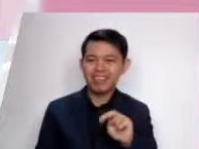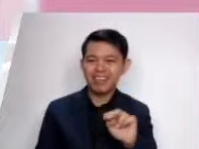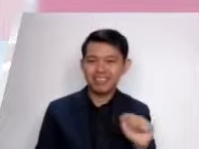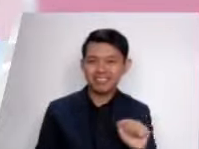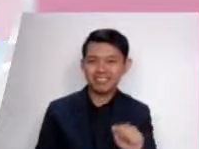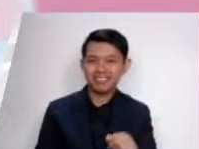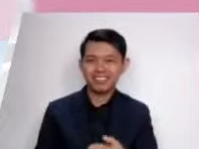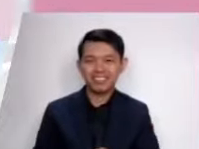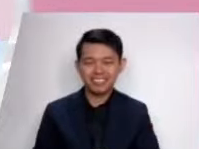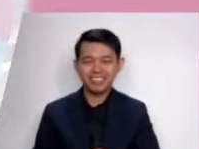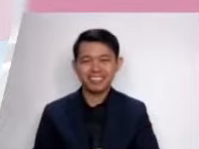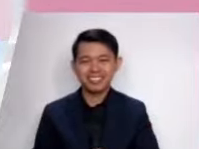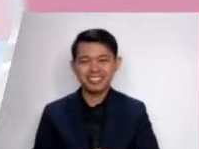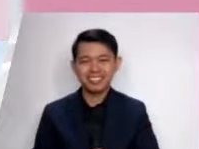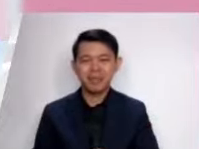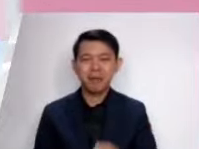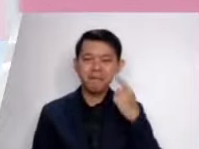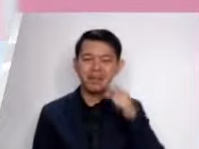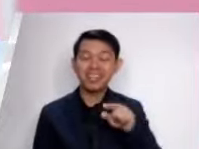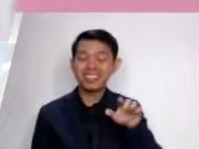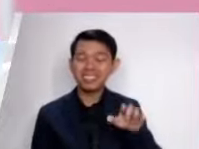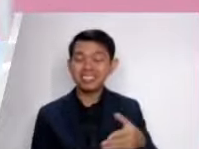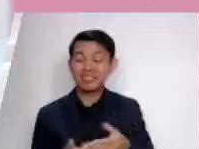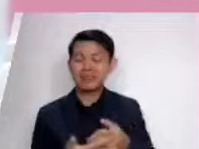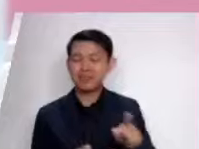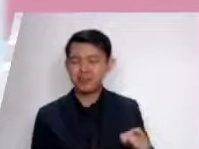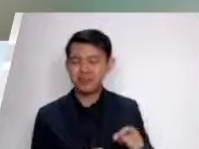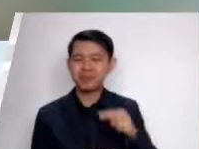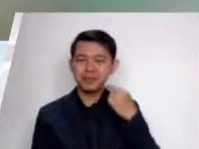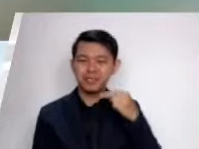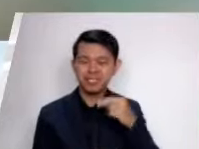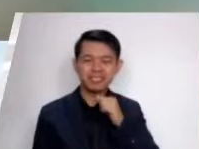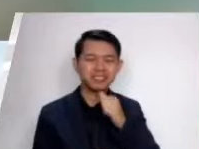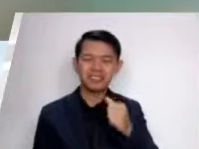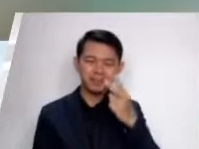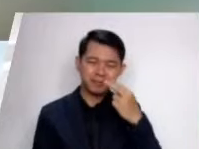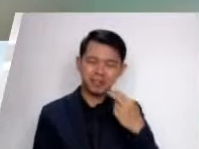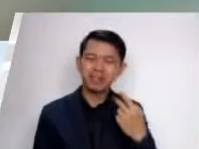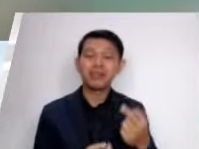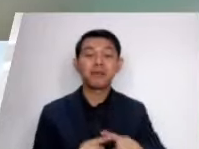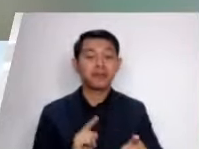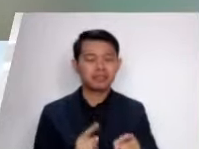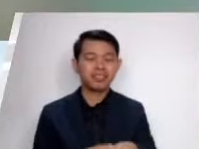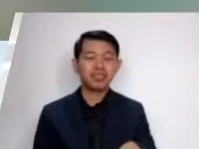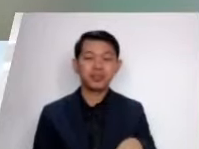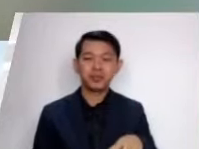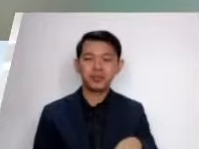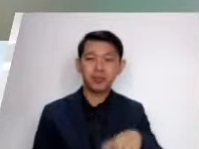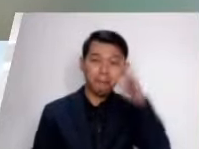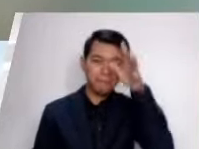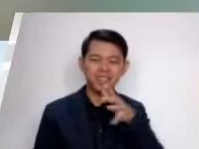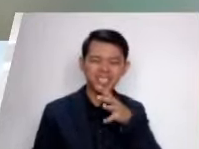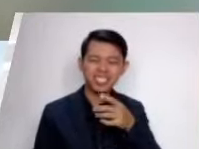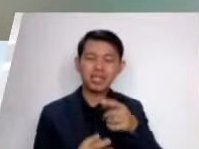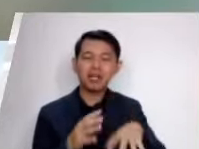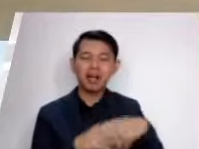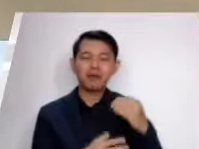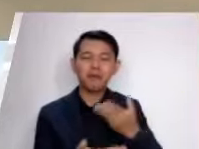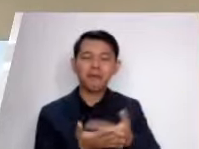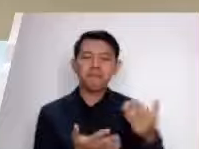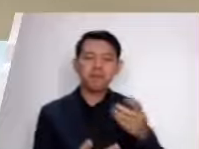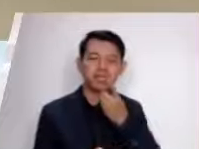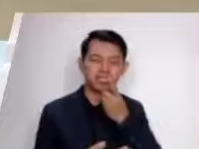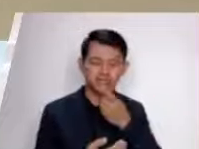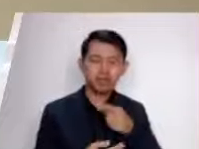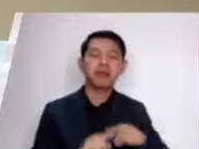iyak si baby, bumili kasi ng dinner si mommy at daddy. Kaya sub muna si Tito sa babysitting bukod sa pagiging